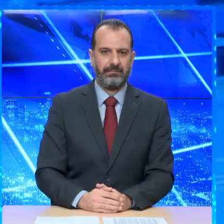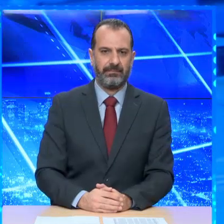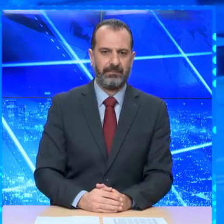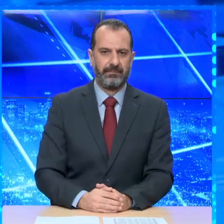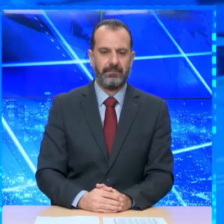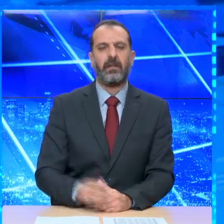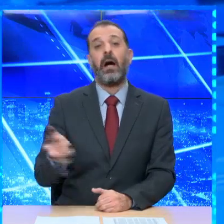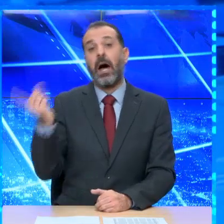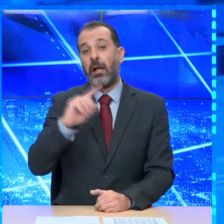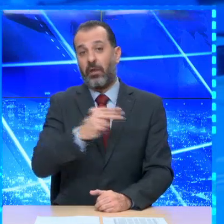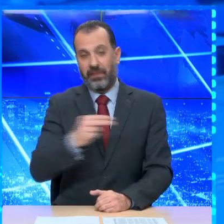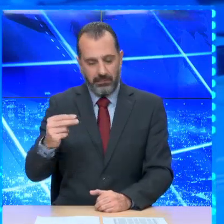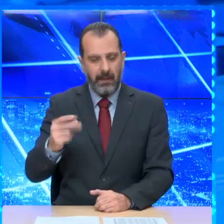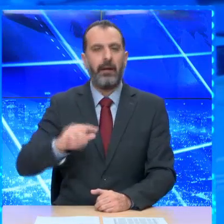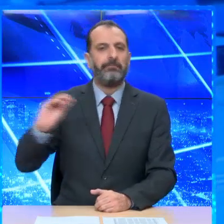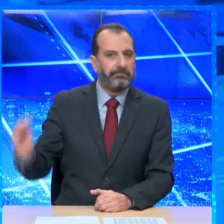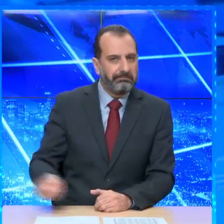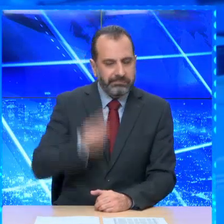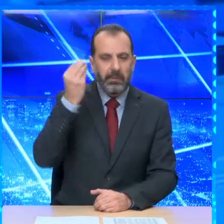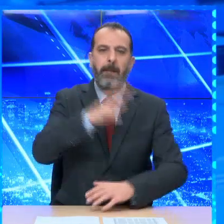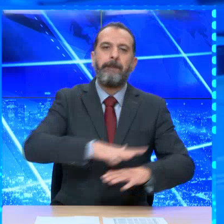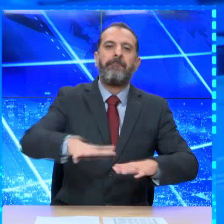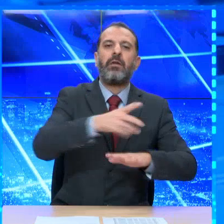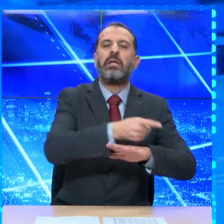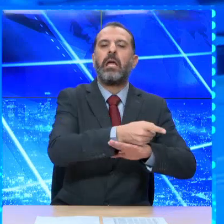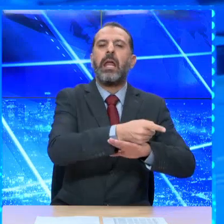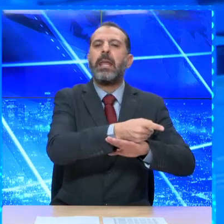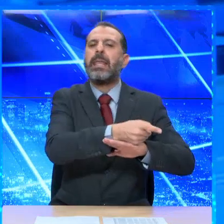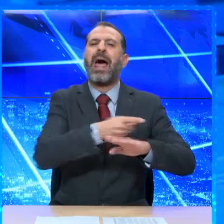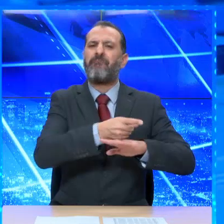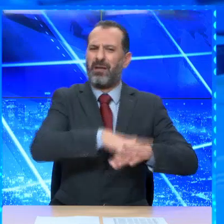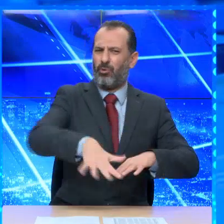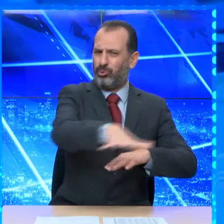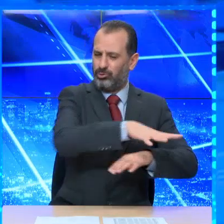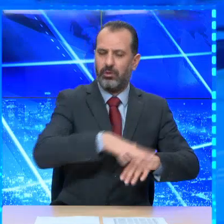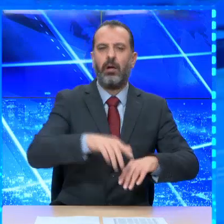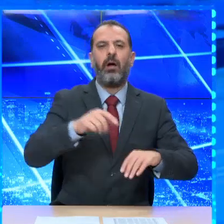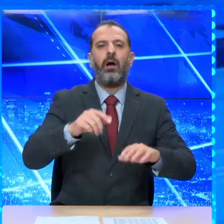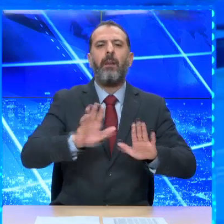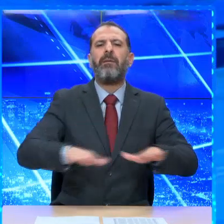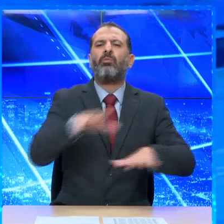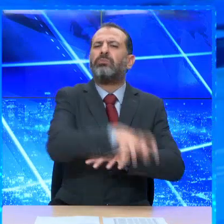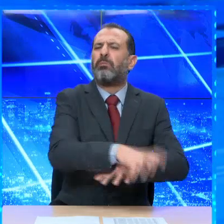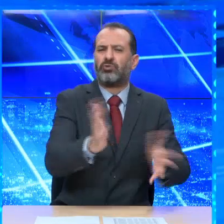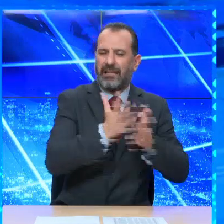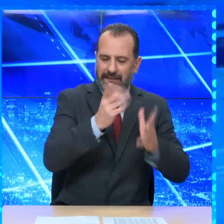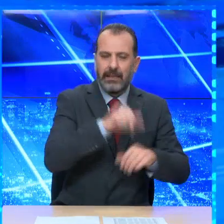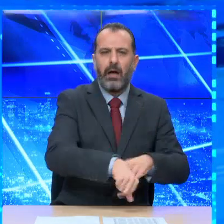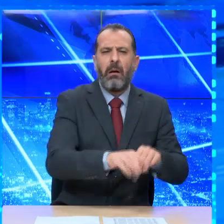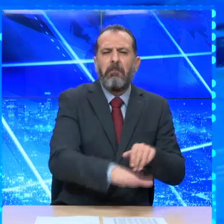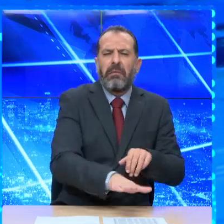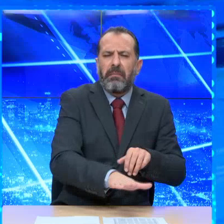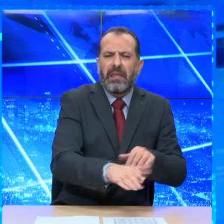Γυρίζουμε σελίδα. 15 παιδιά ηλικίας από 9 μηνών έως και 3,5 ετών νοσηλεύονται με συμπτώματα σαλμονέλλας